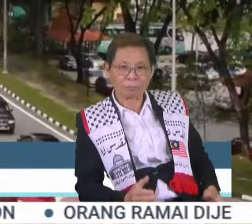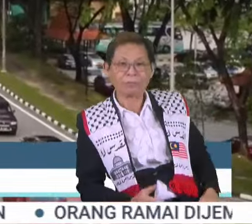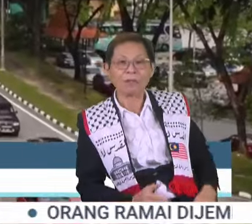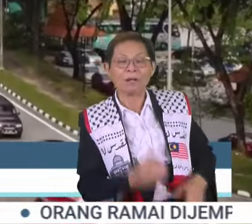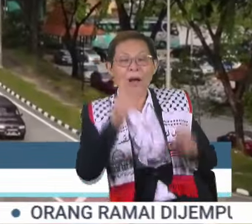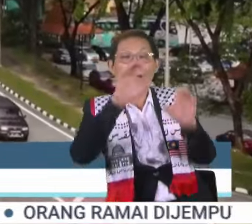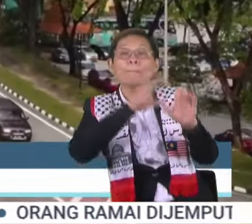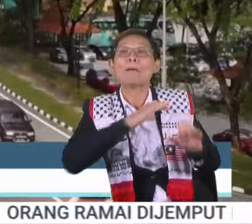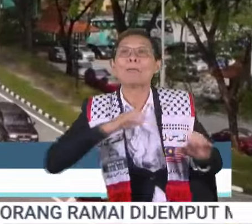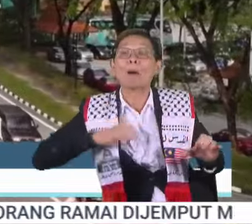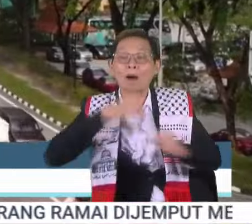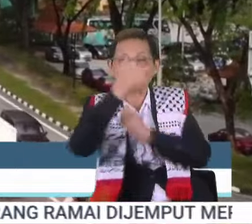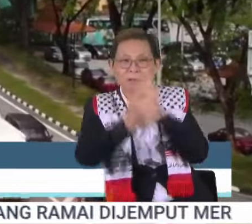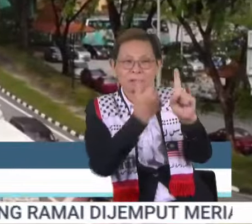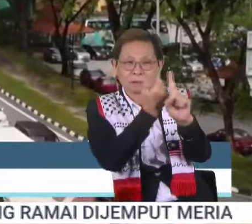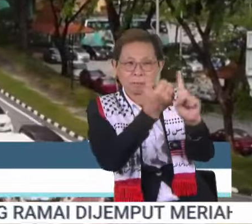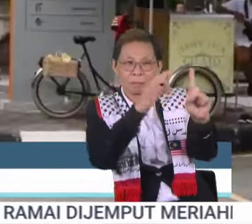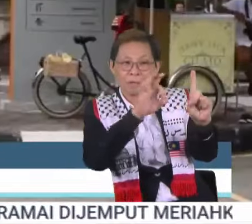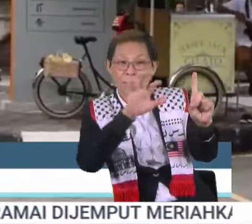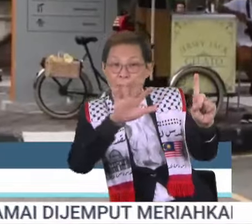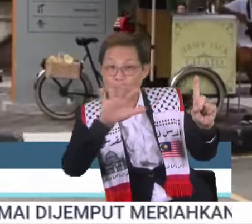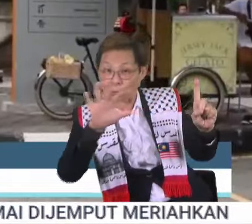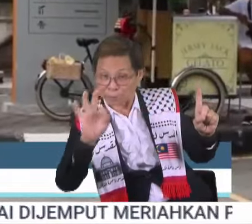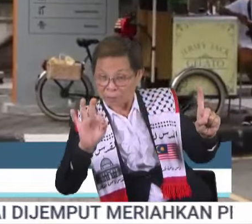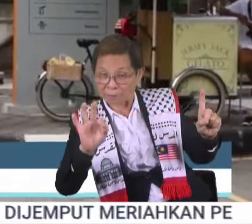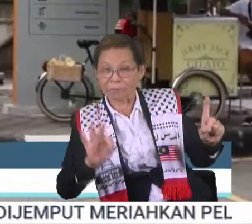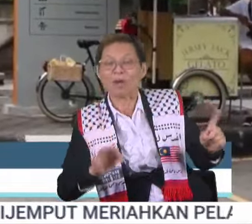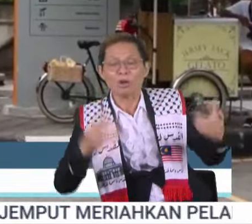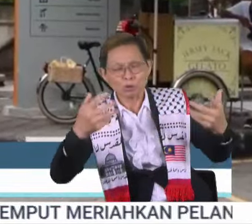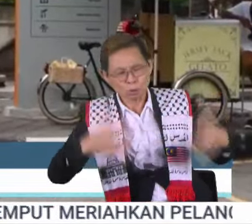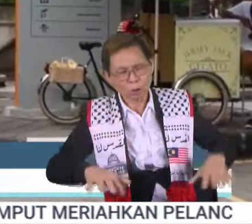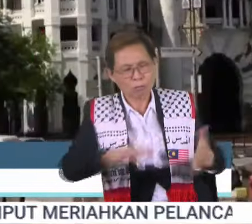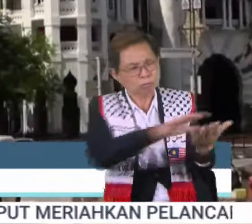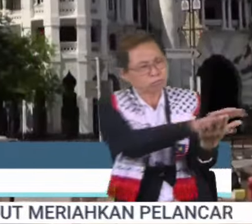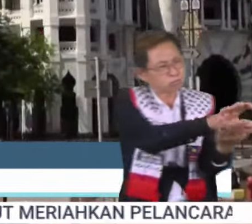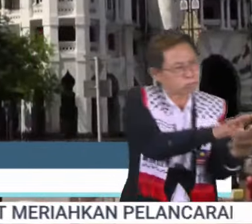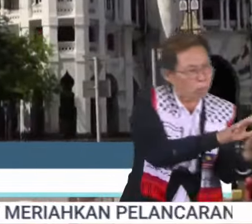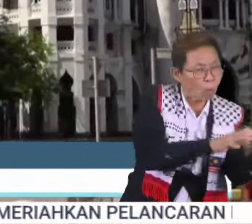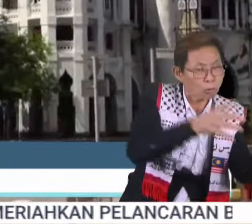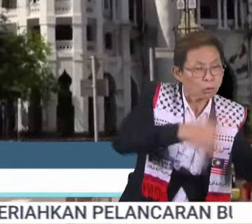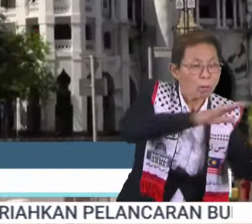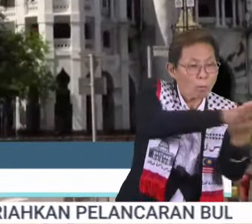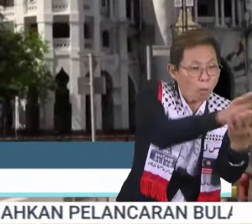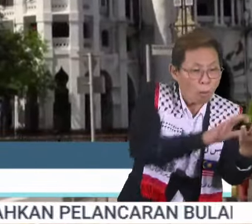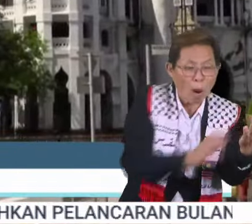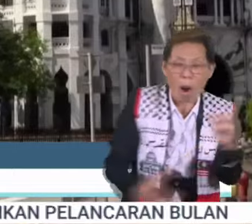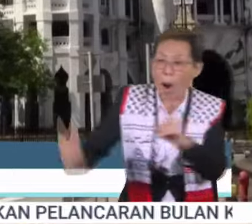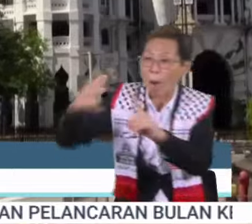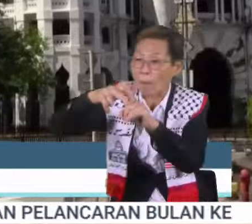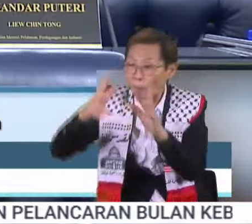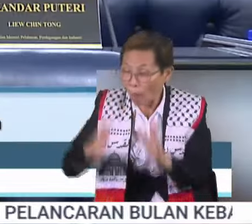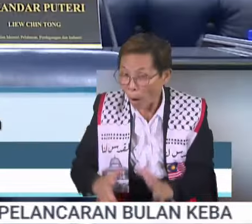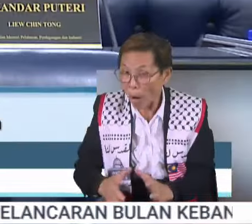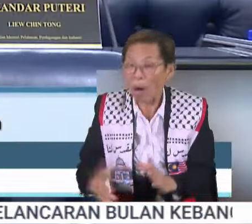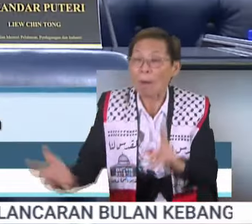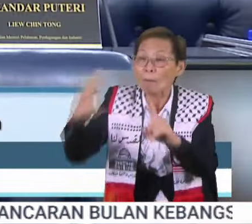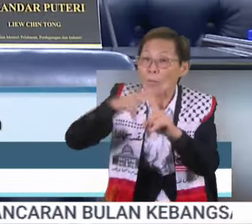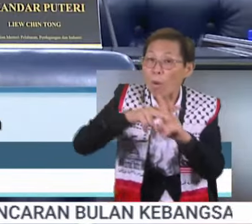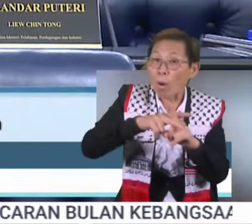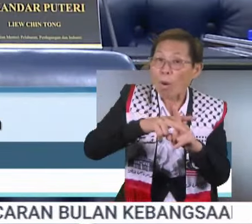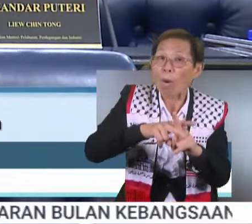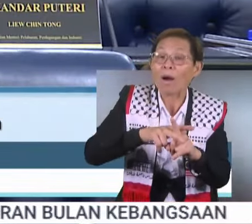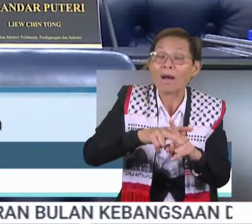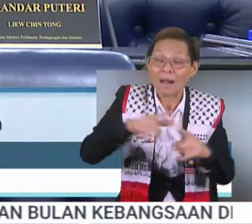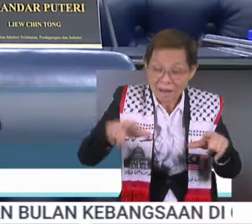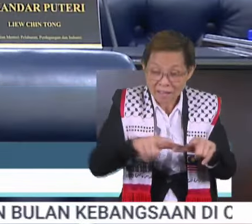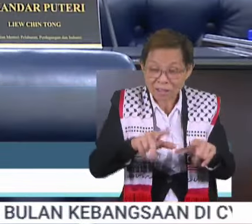konduktor dan penumpang 1959 pula telah menggariskan bahawa pemohon yang memohon suatu lesen